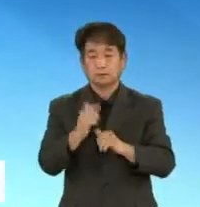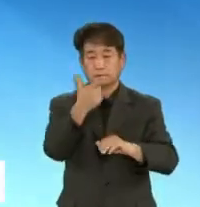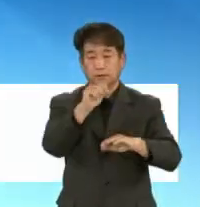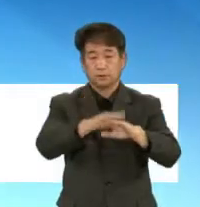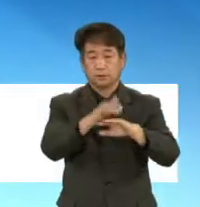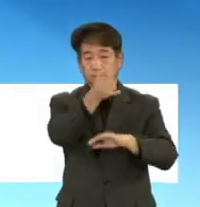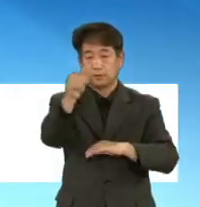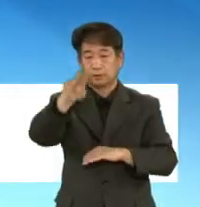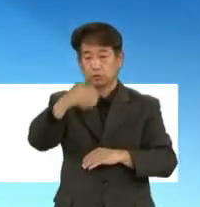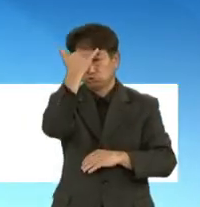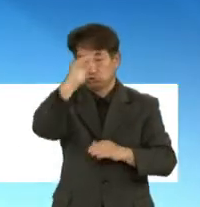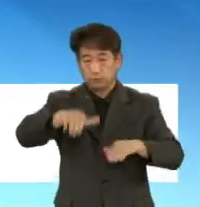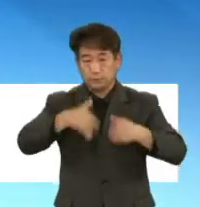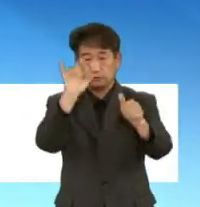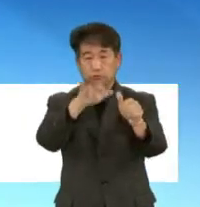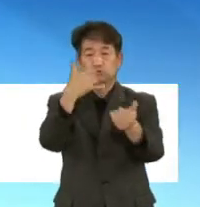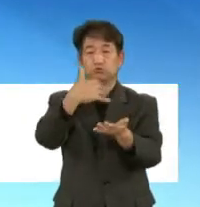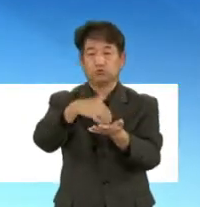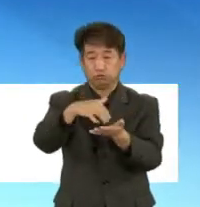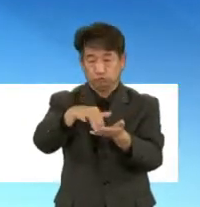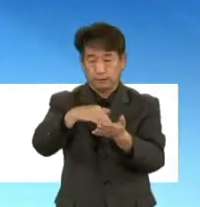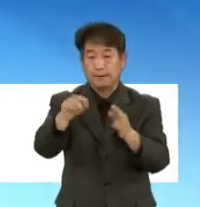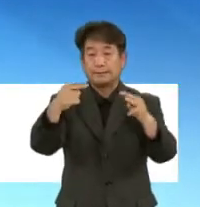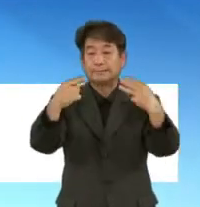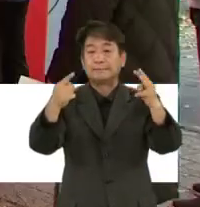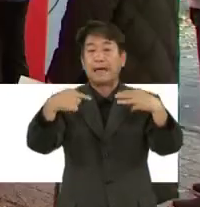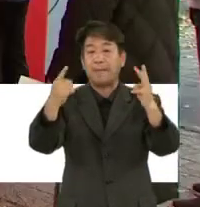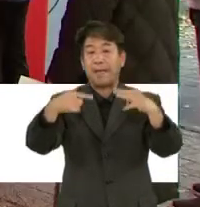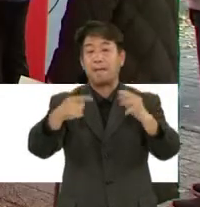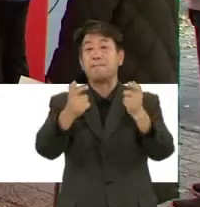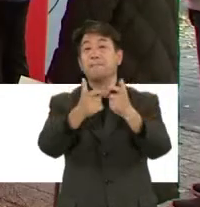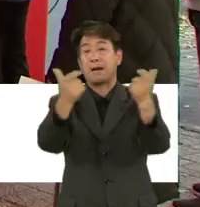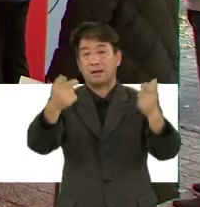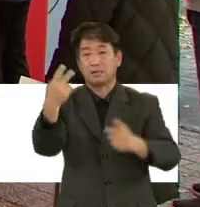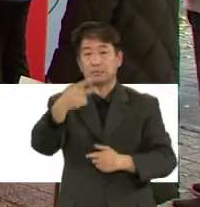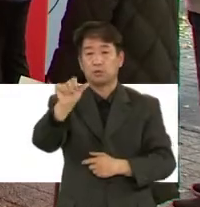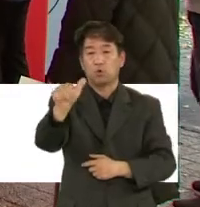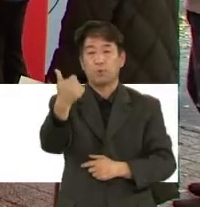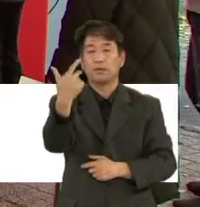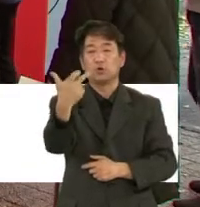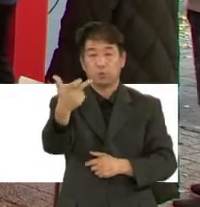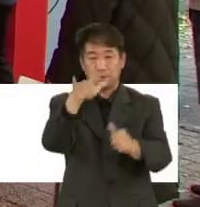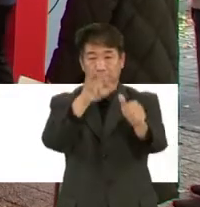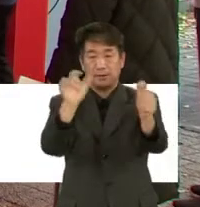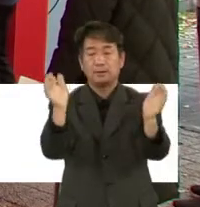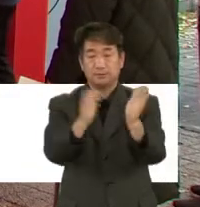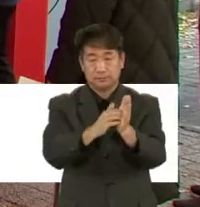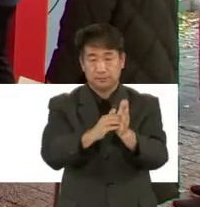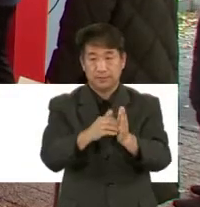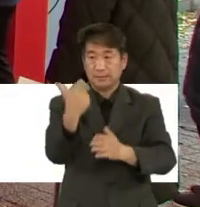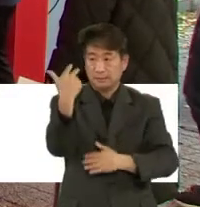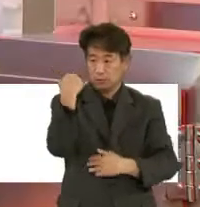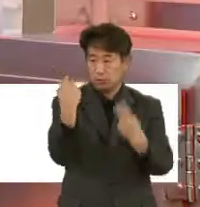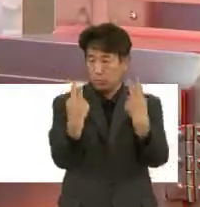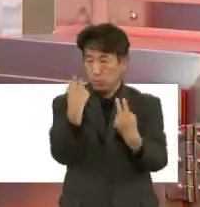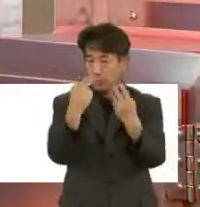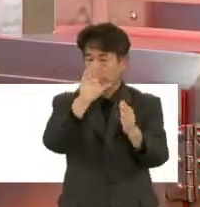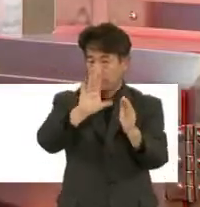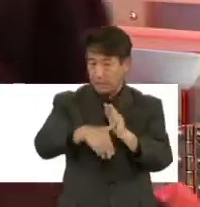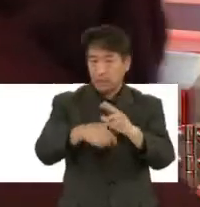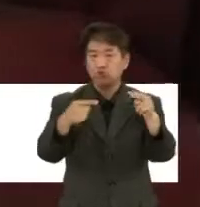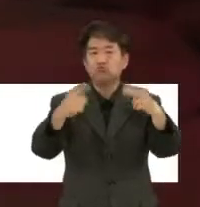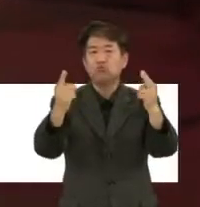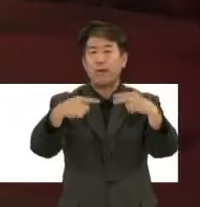대전과 세종 충남의 코로나19 신격진자는 3배 가까이 늘어난 2500여 7명이 발생했습니다 지난주와 비교해도